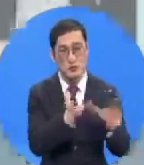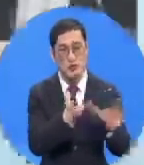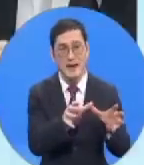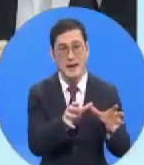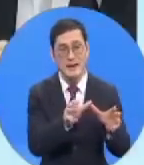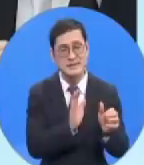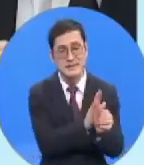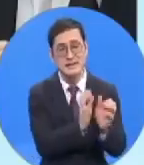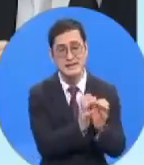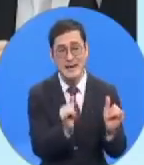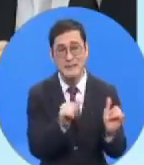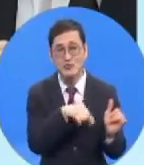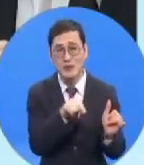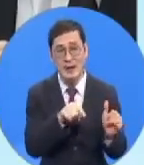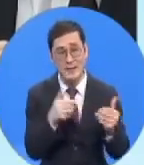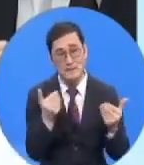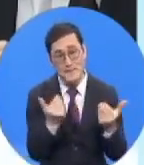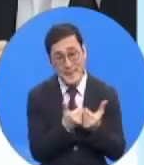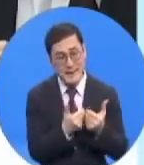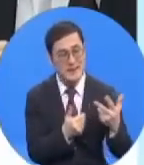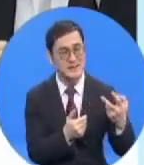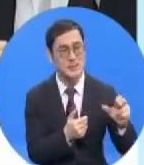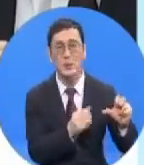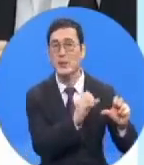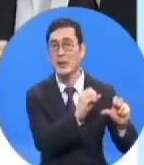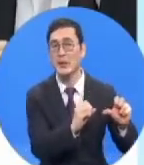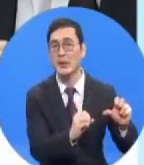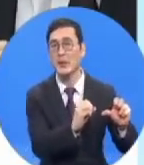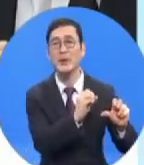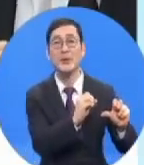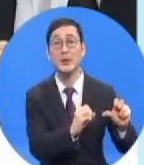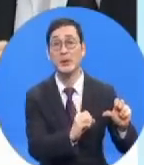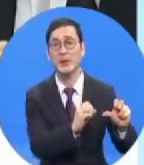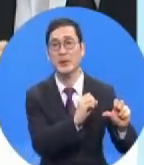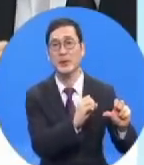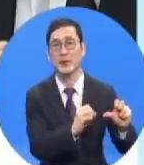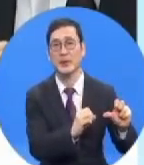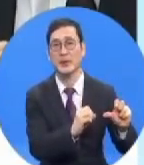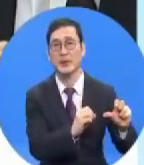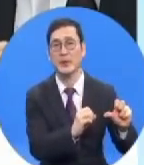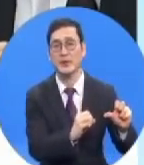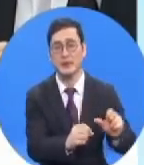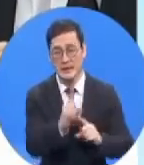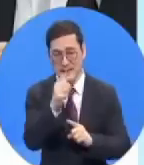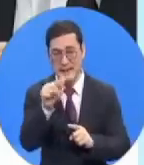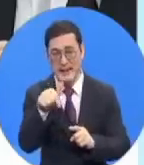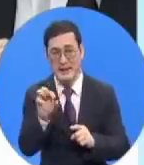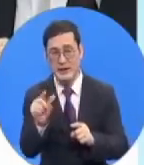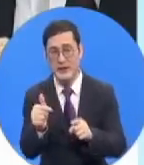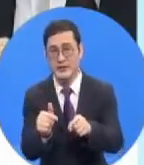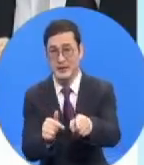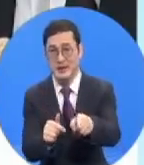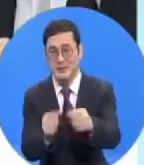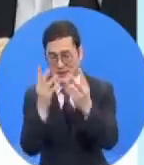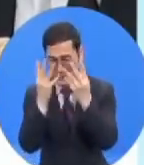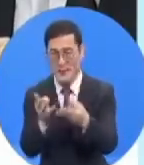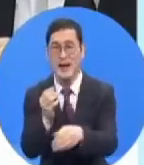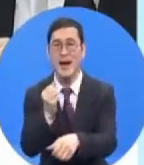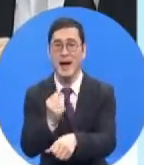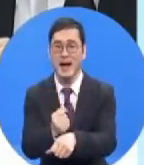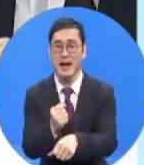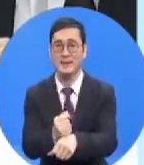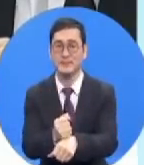한 75%가량 그렇죠. 지금 나오고 있거든요. 네, 앞부분에 근데, 제가 보내드렸죠. 네, 근데 이낙연 대표 같은 경우는 사면을 하자는